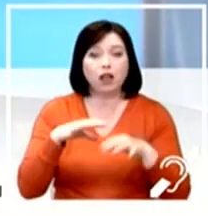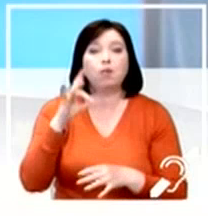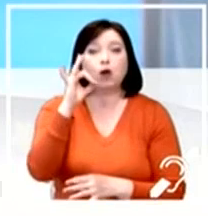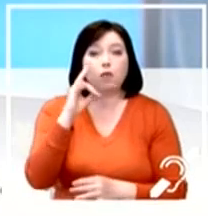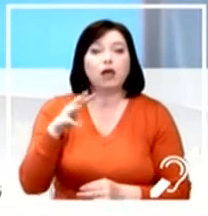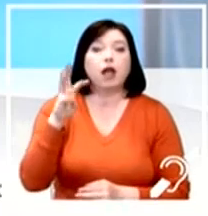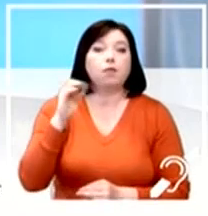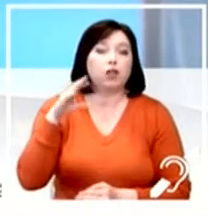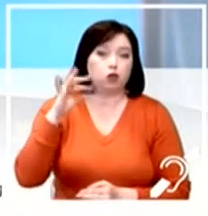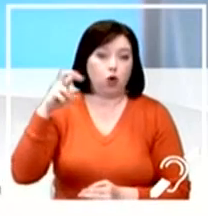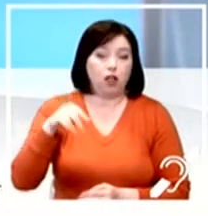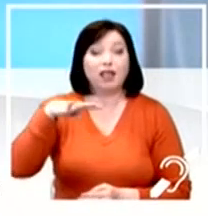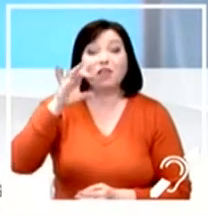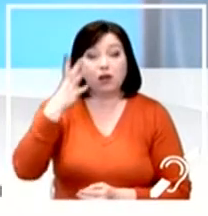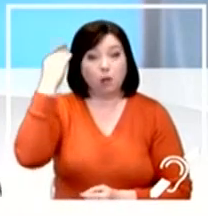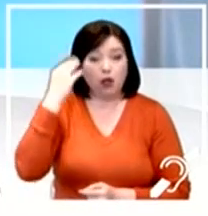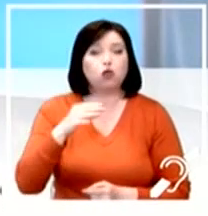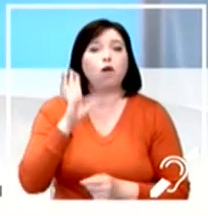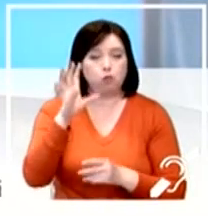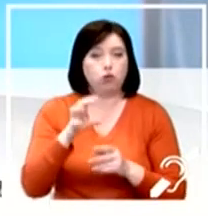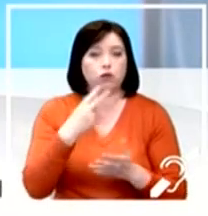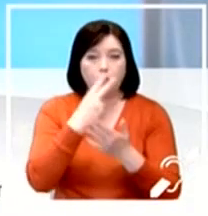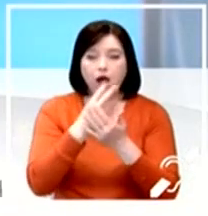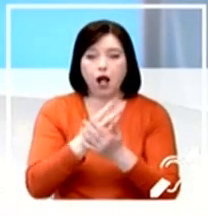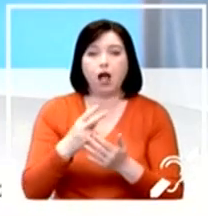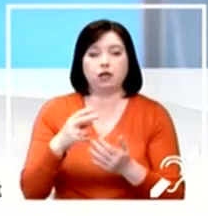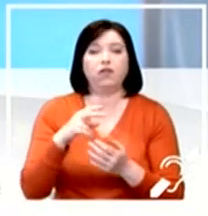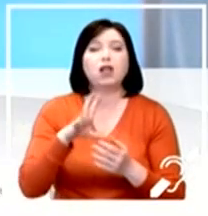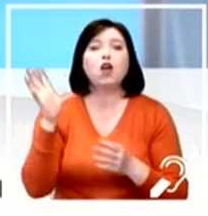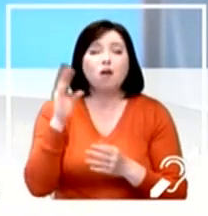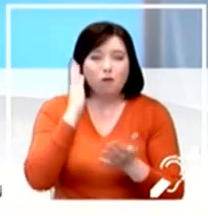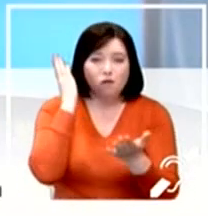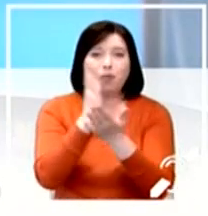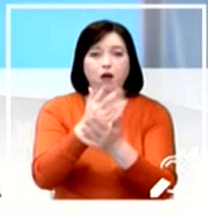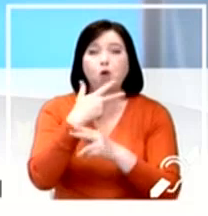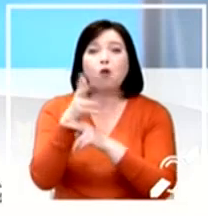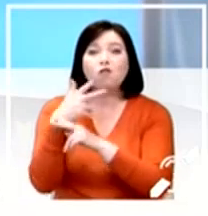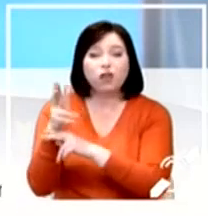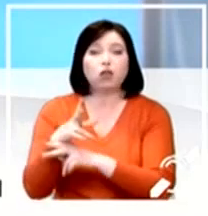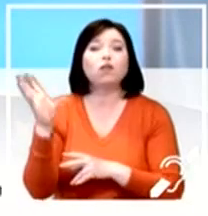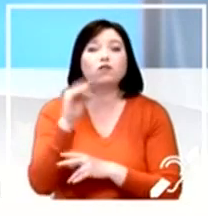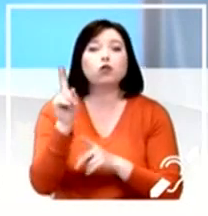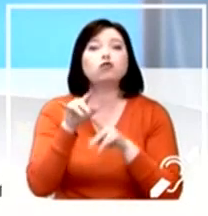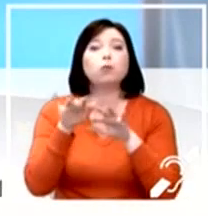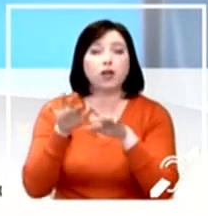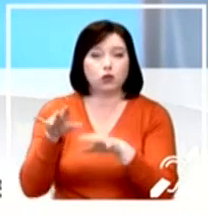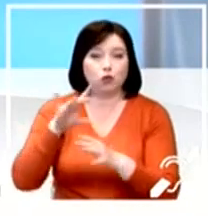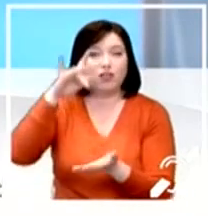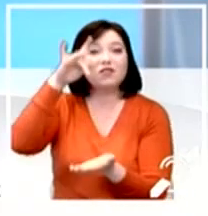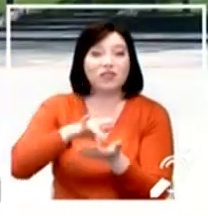Metsola. TVR Moldova va difuza o ediție specială în care vom relata în direct evenimentele de la Adunarea Moldova